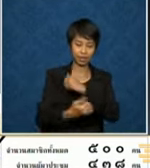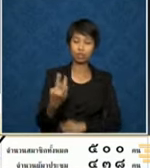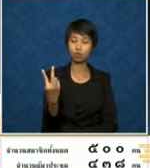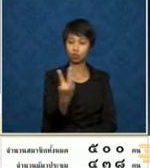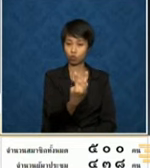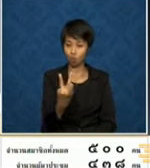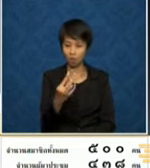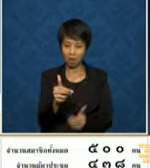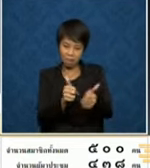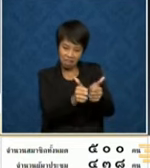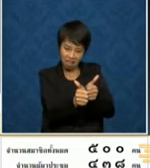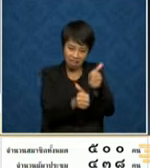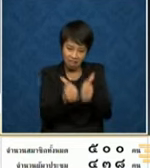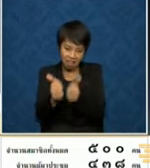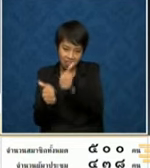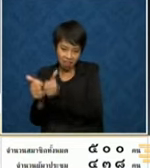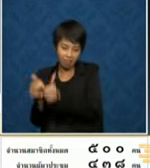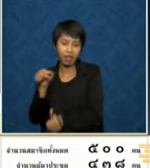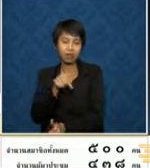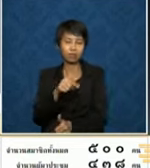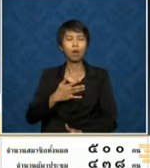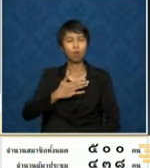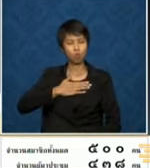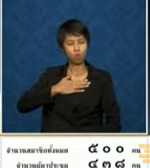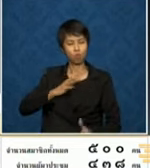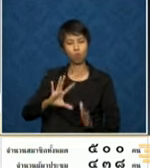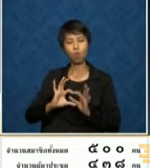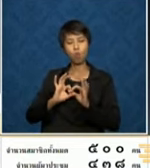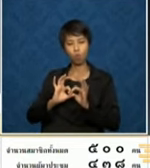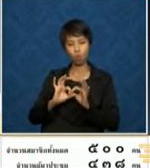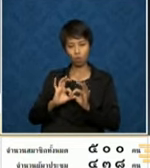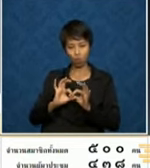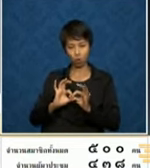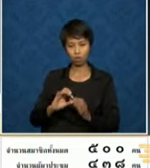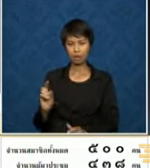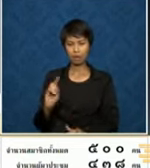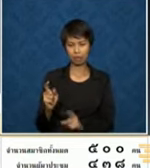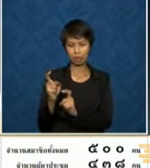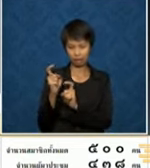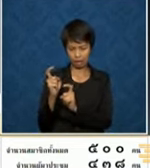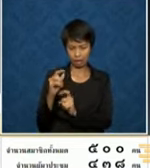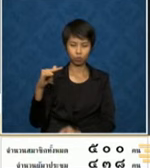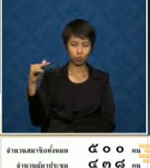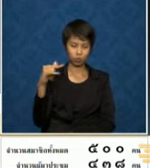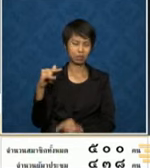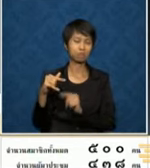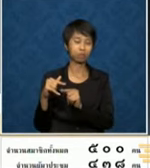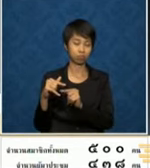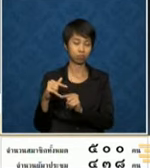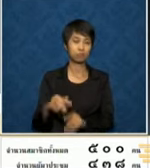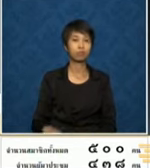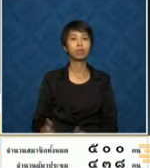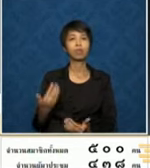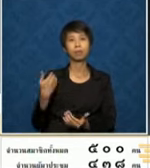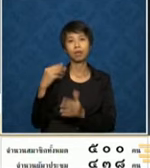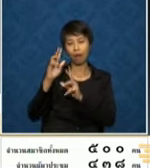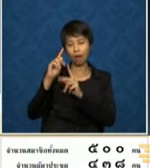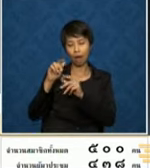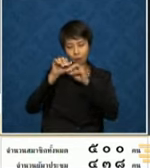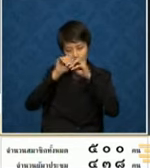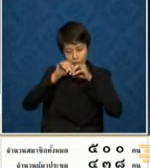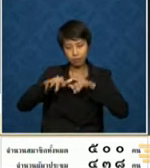ซึ่งทั้ง2ประเทศก็เป็นคู่แข่งกันมาโดยตลอดห้องห่วงใยของผมครับท่านประธานครับเรื่องความปลอดภัยของการใช้บริการครับคราวนี้มีการขยายว